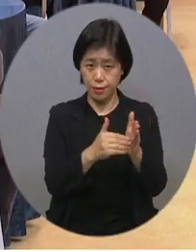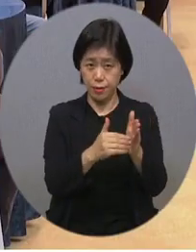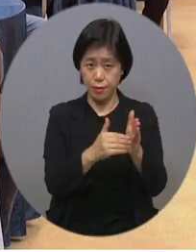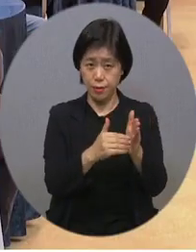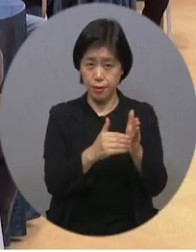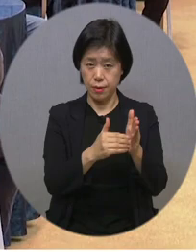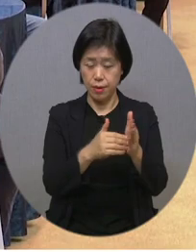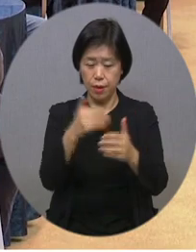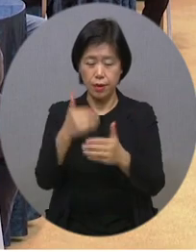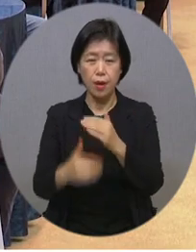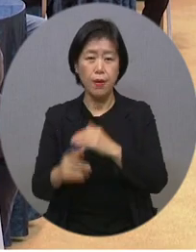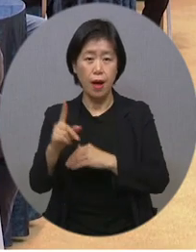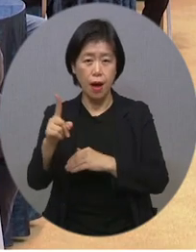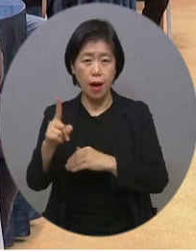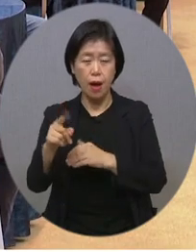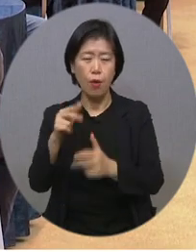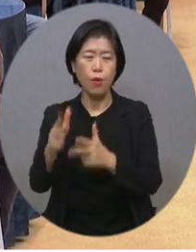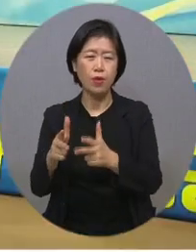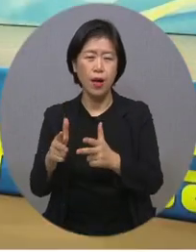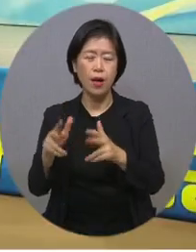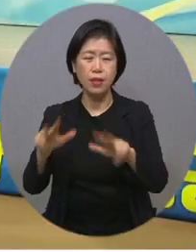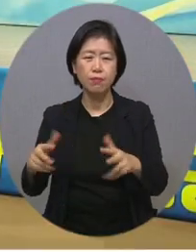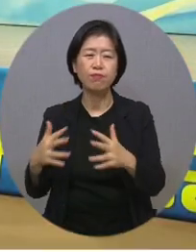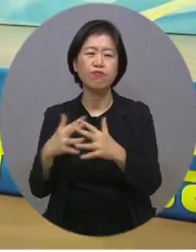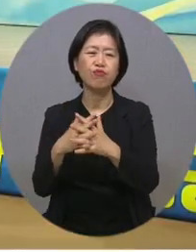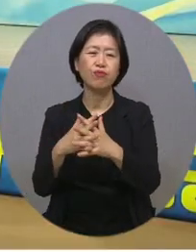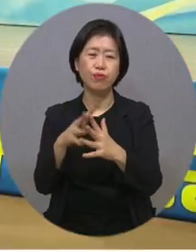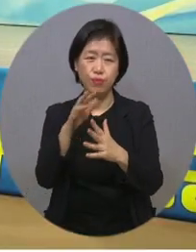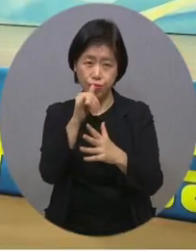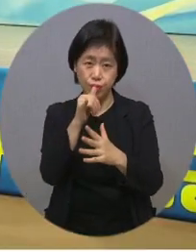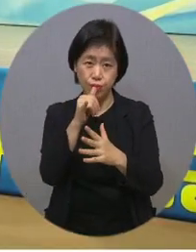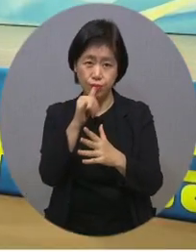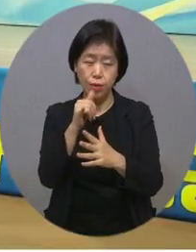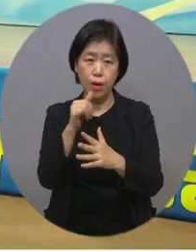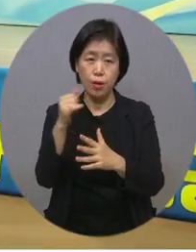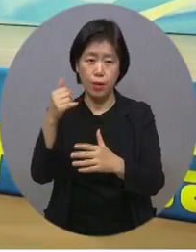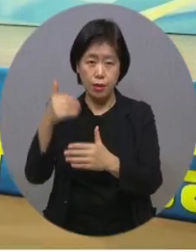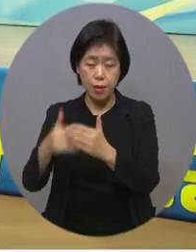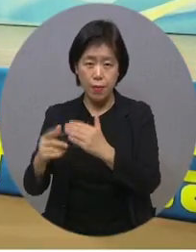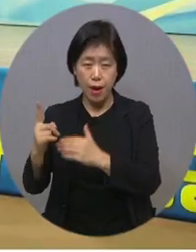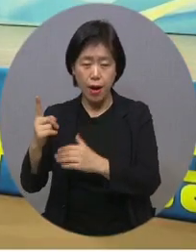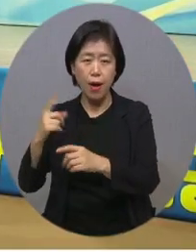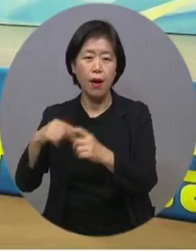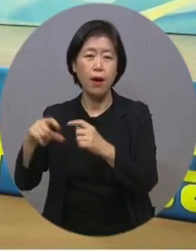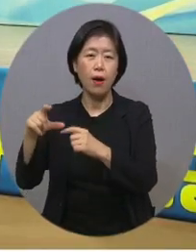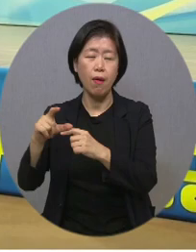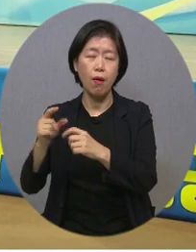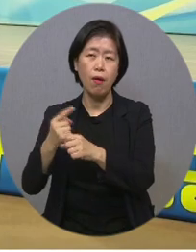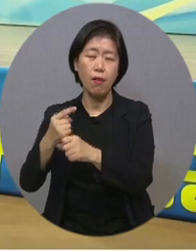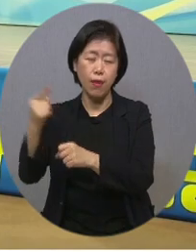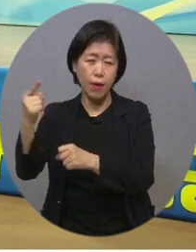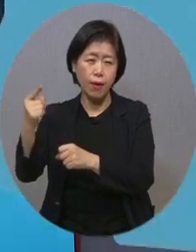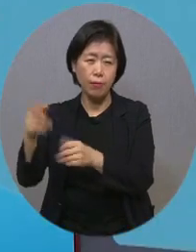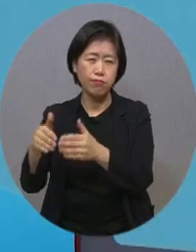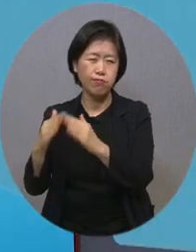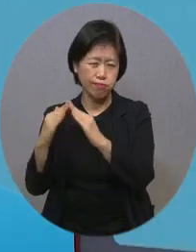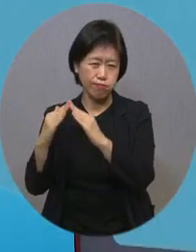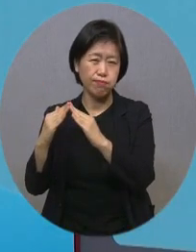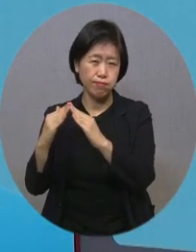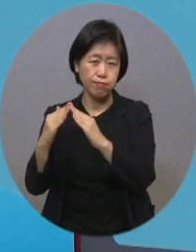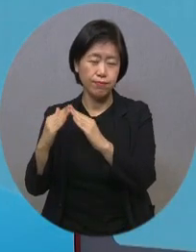올 연말까지 준공을 하고 나머지 한 군데도 내년 전반기까지는 다 기업들이 공장을 준공을 해서